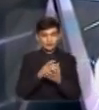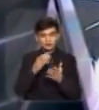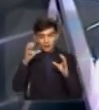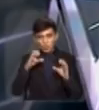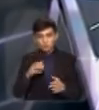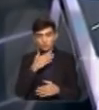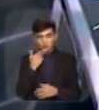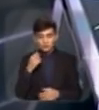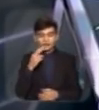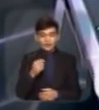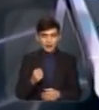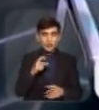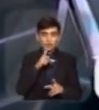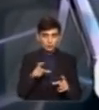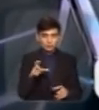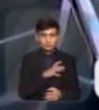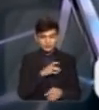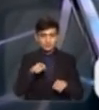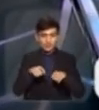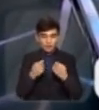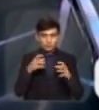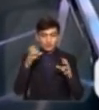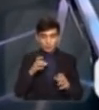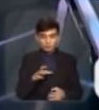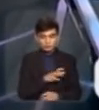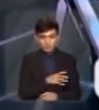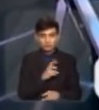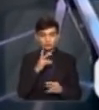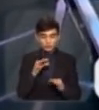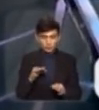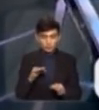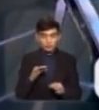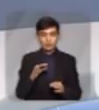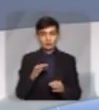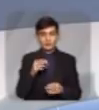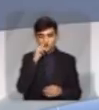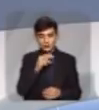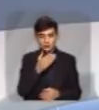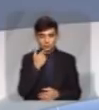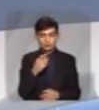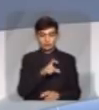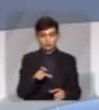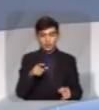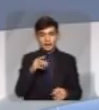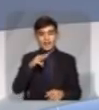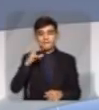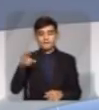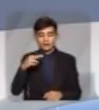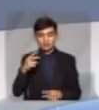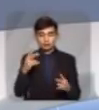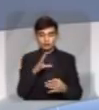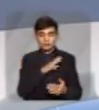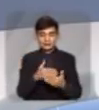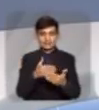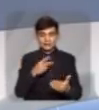да, да, люди, конечно, нарушили закон, но все-таки не по своей вине. Потому что МВД бездействовало, да. Почему они